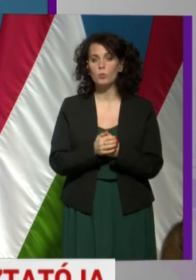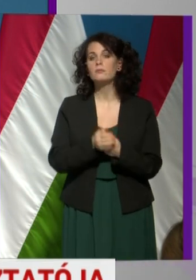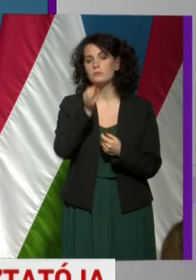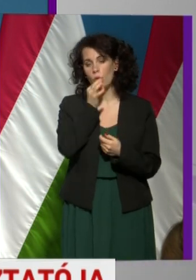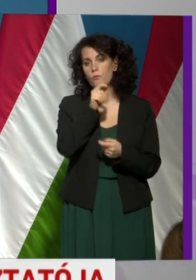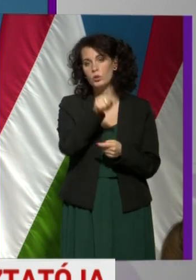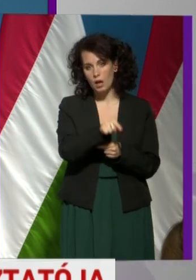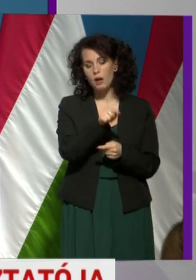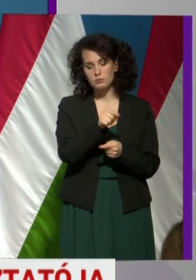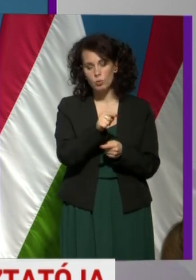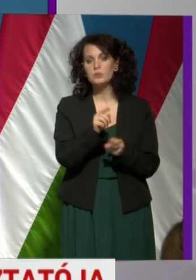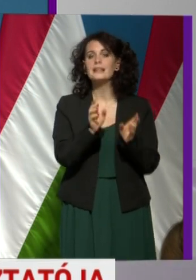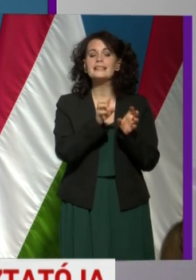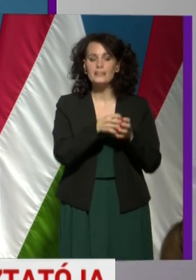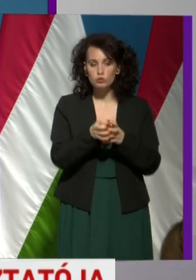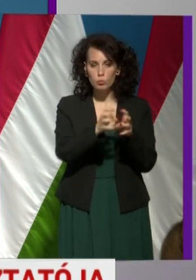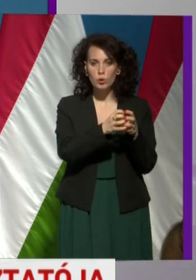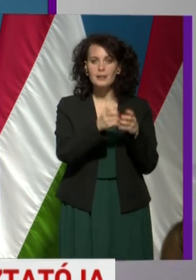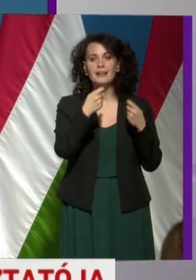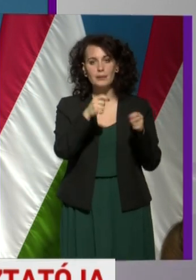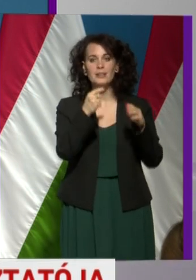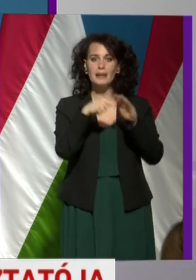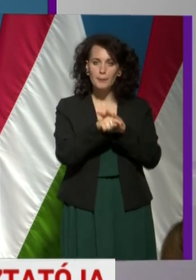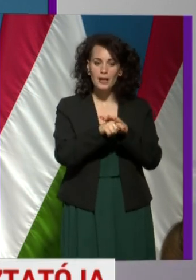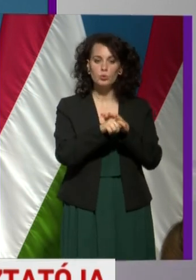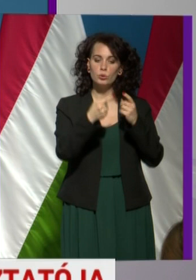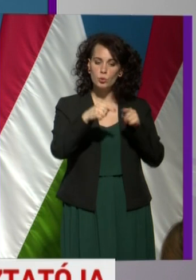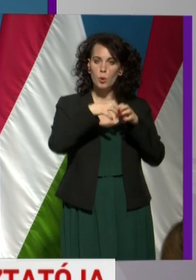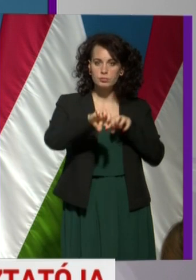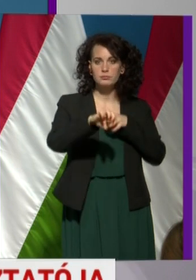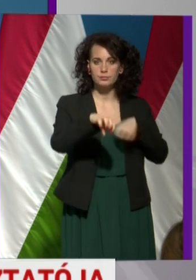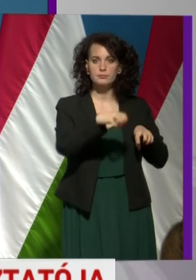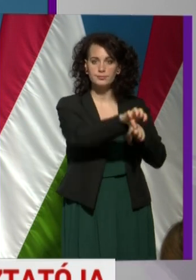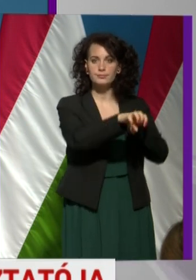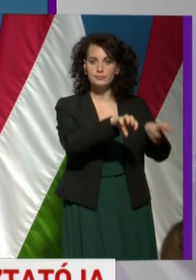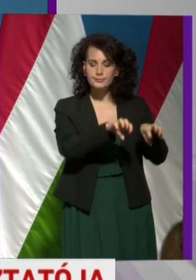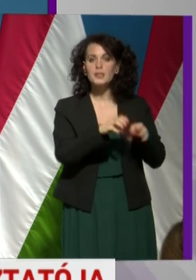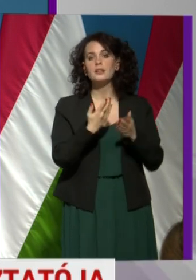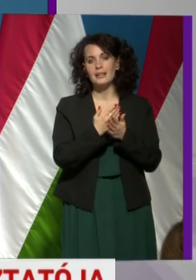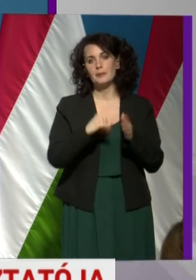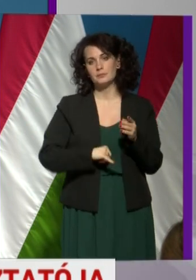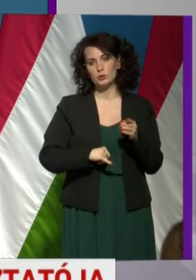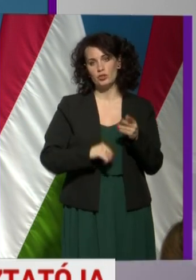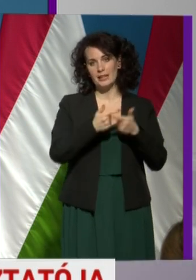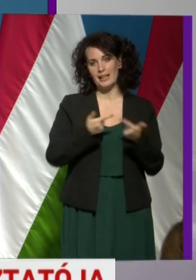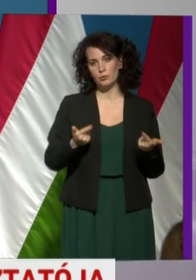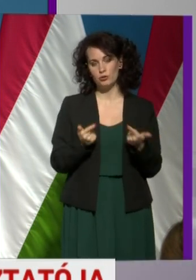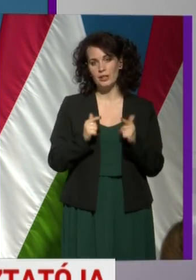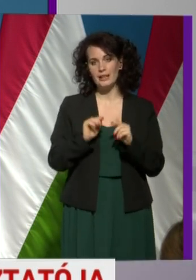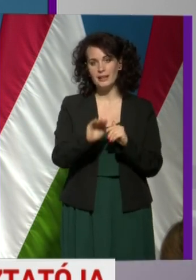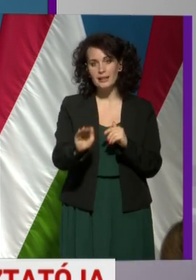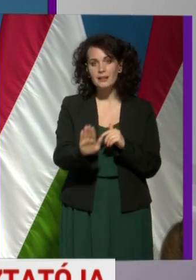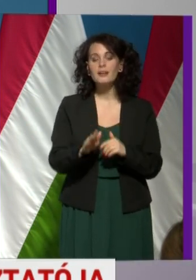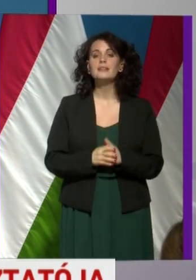is kis csoportokban az épületen belül szétszórva biztosítsa a lehetőséget, de ez, még